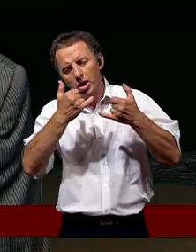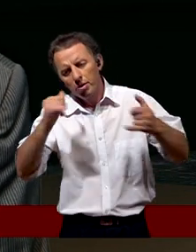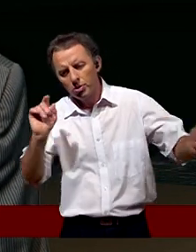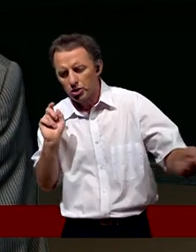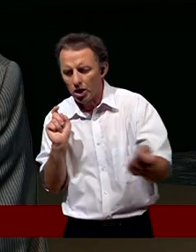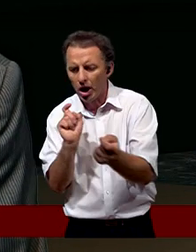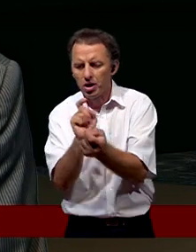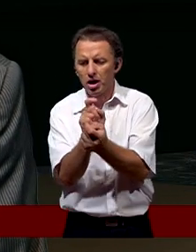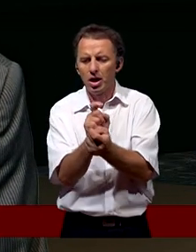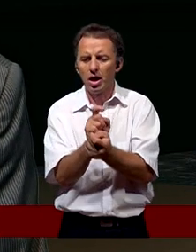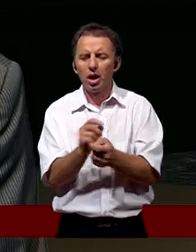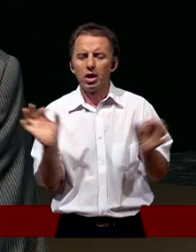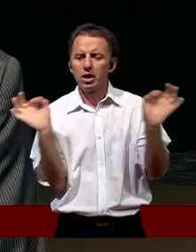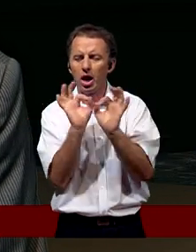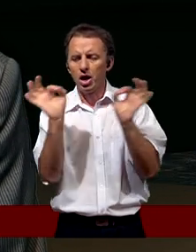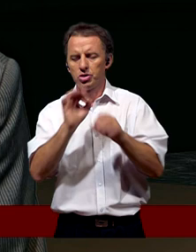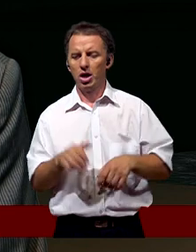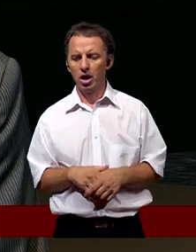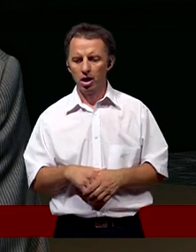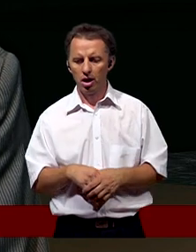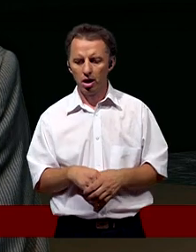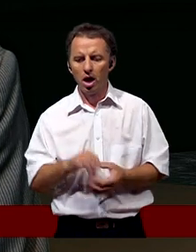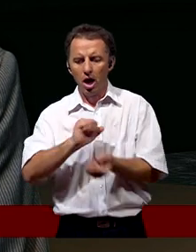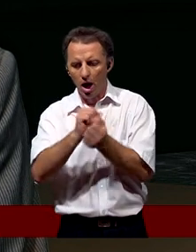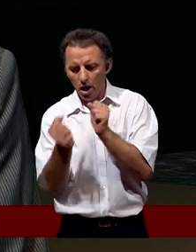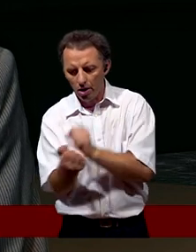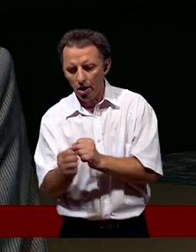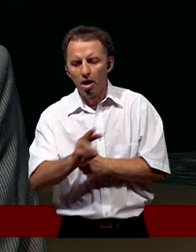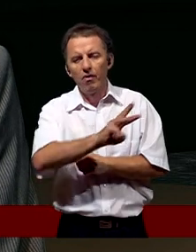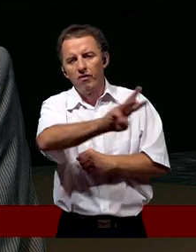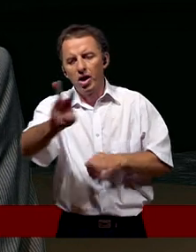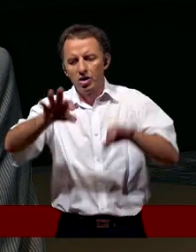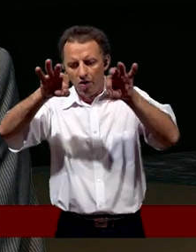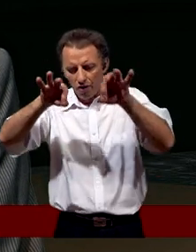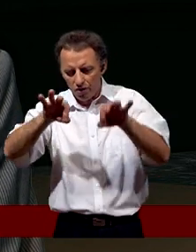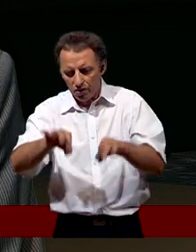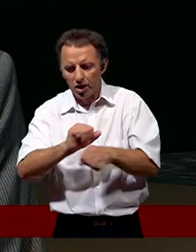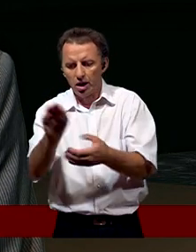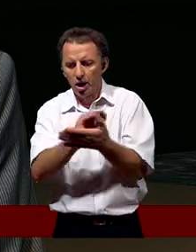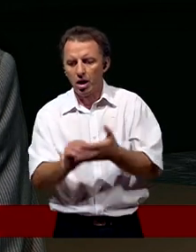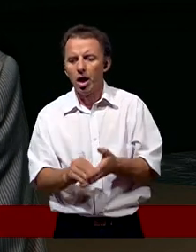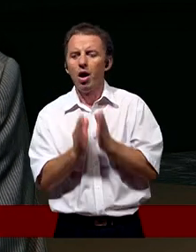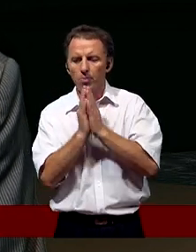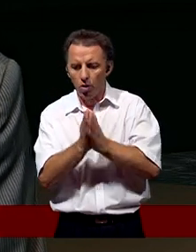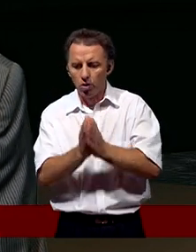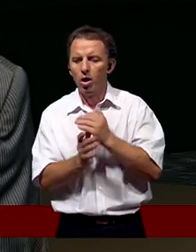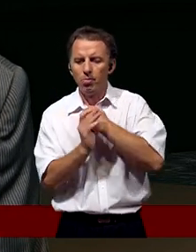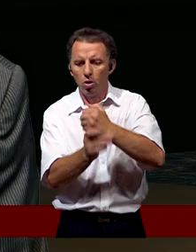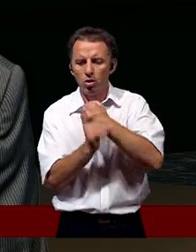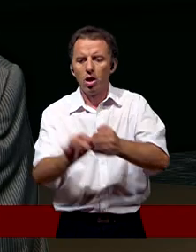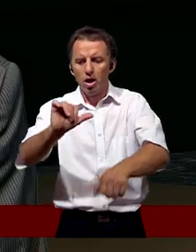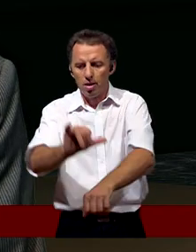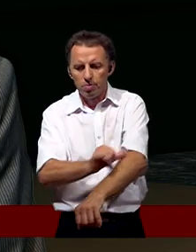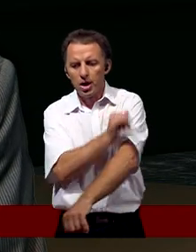zupełnie przeciwnego, a zarazem strasznego. Albowiem z waszej winy, jak napisano, poganie